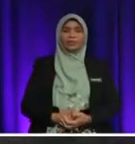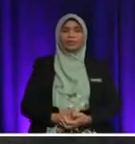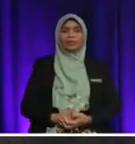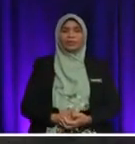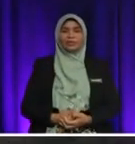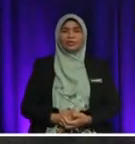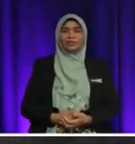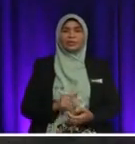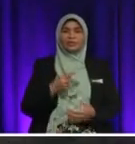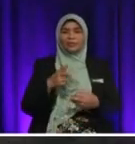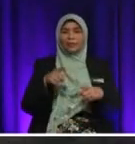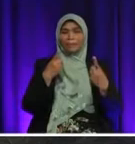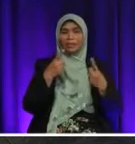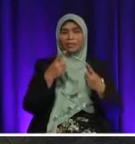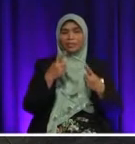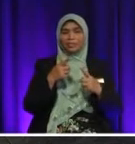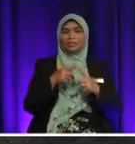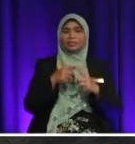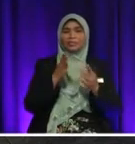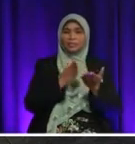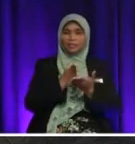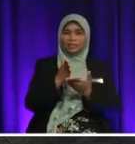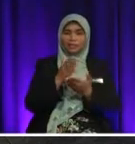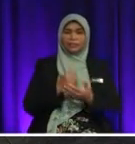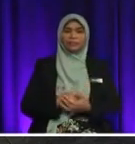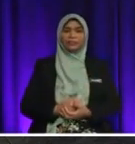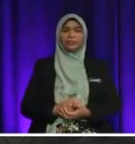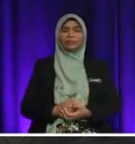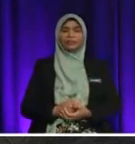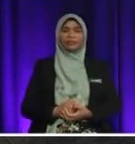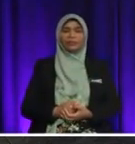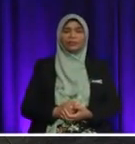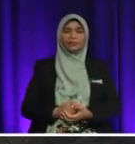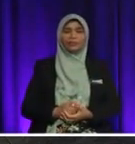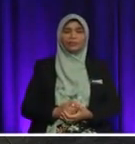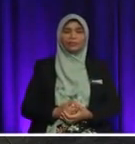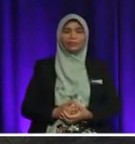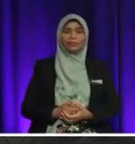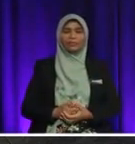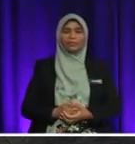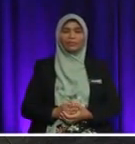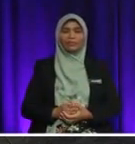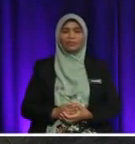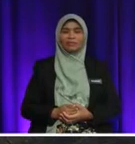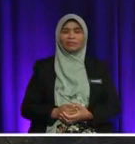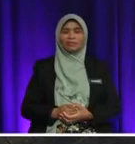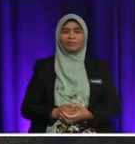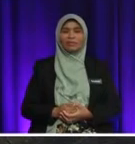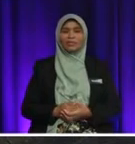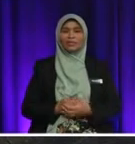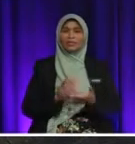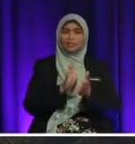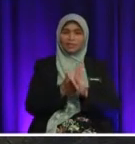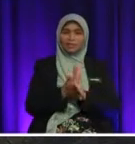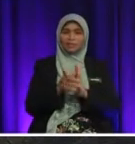Jadi kita pergi kepada seterusnya. Baik, cikgu. Sedap mendengar cerita hikayat ni, cikgu, ya. Jadi kena